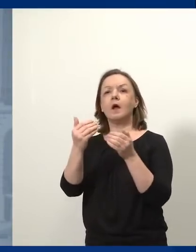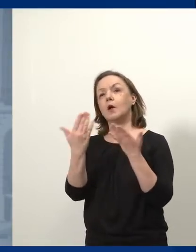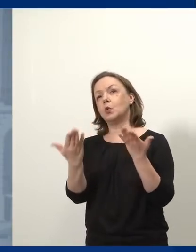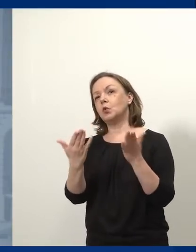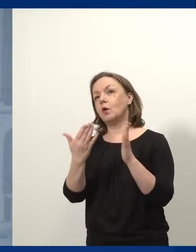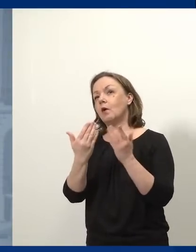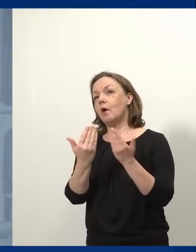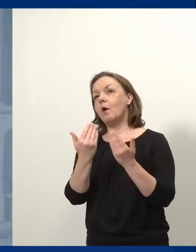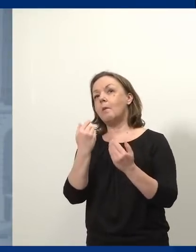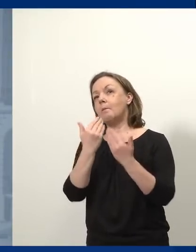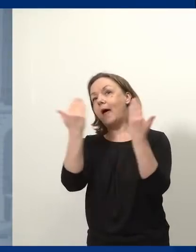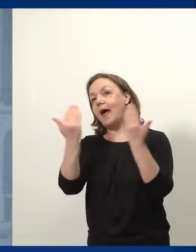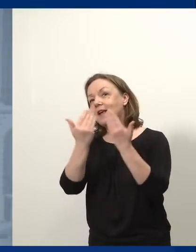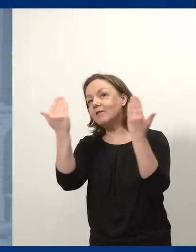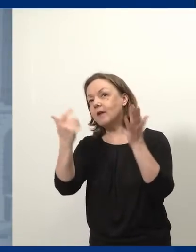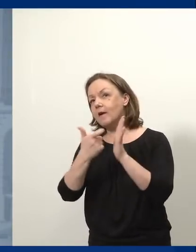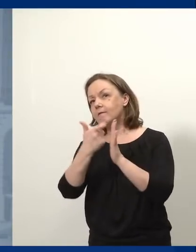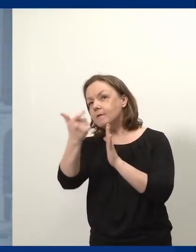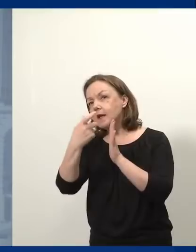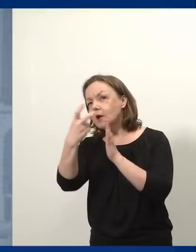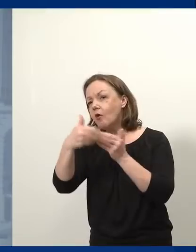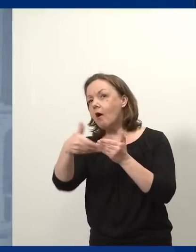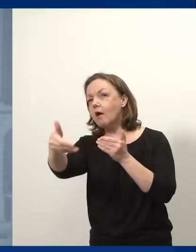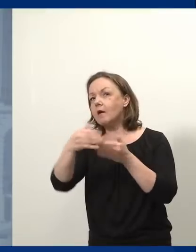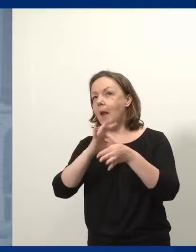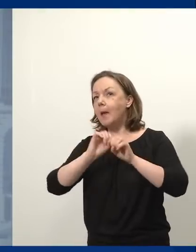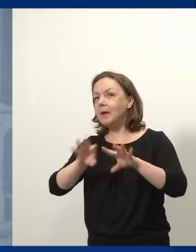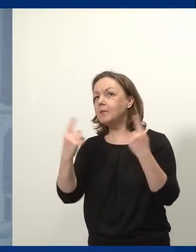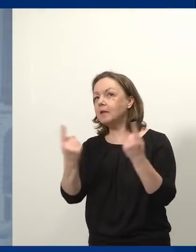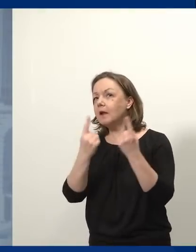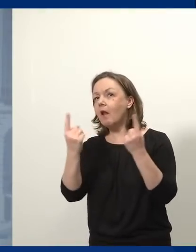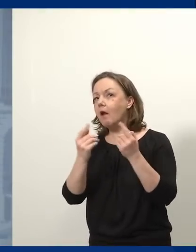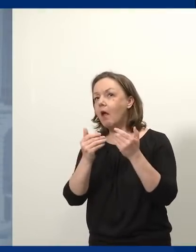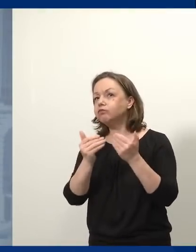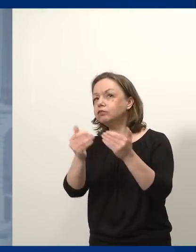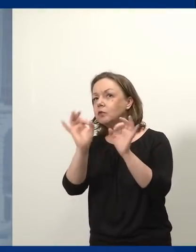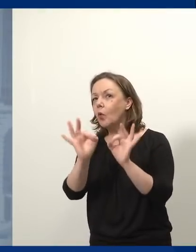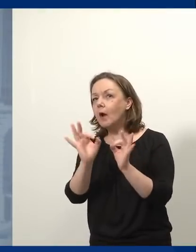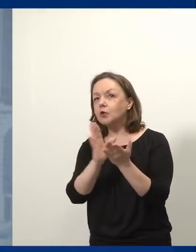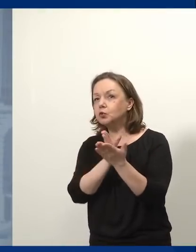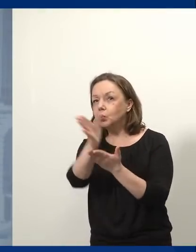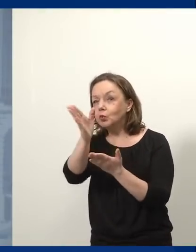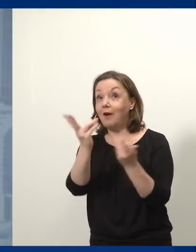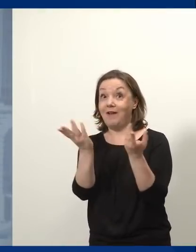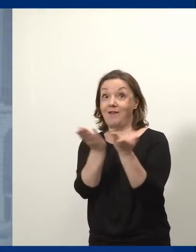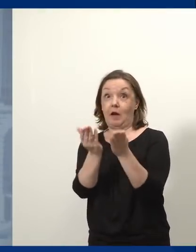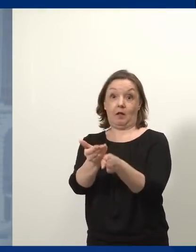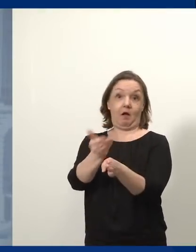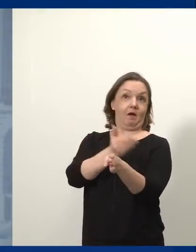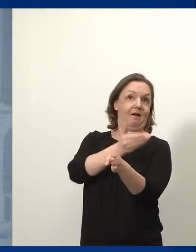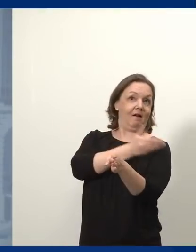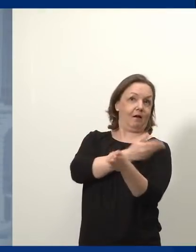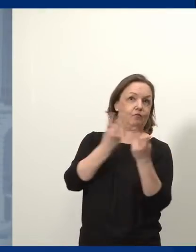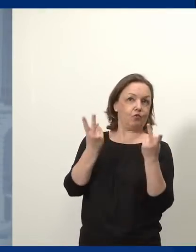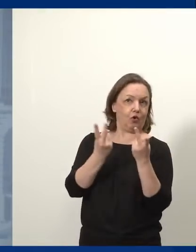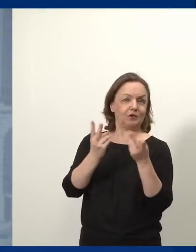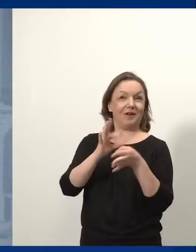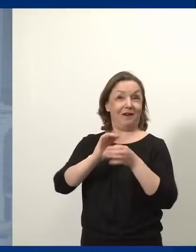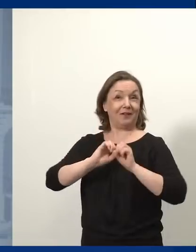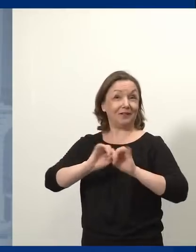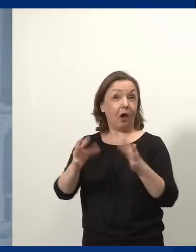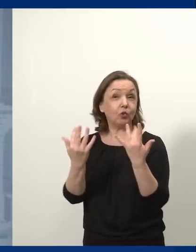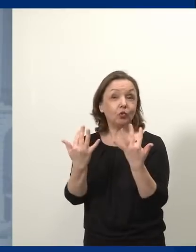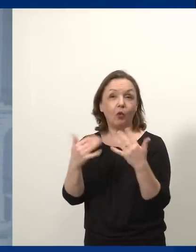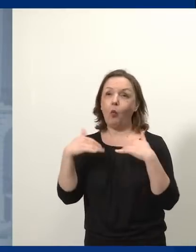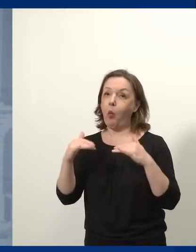seuraavien päivien ja viikkojen aikana kehittymään, ja he tietenkin siinä arvioivat myös tätä aiempaa kehitystä. Nämä tartuntaluvuthan ovat tällä